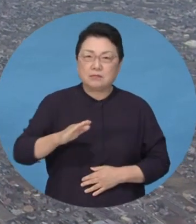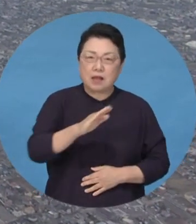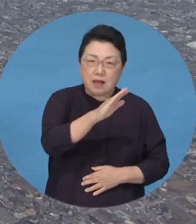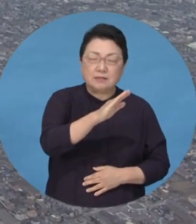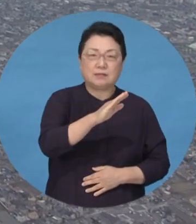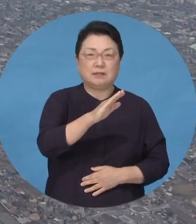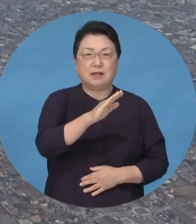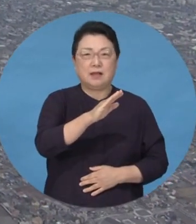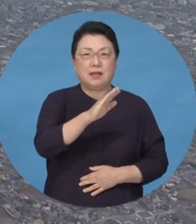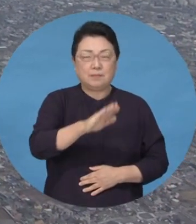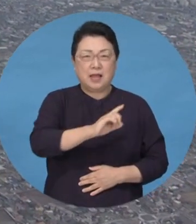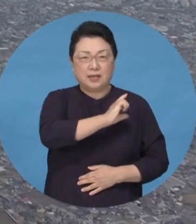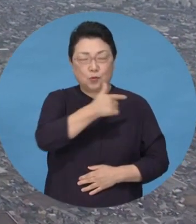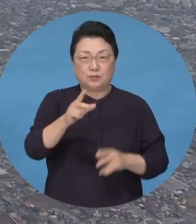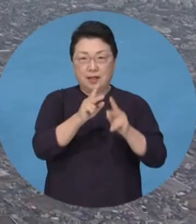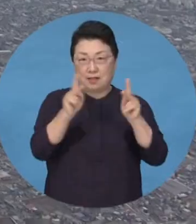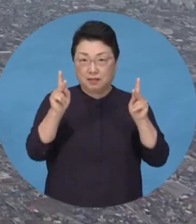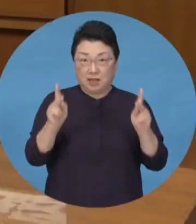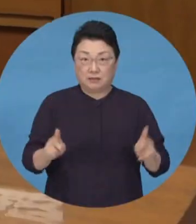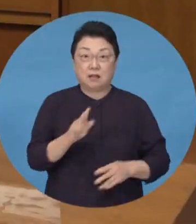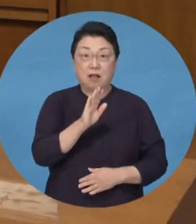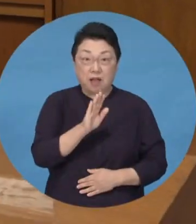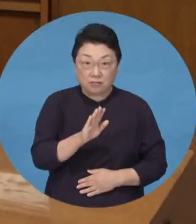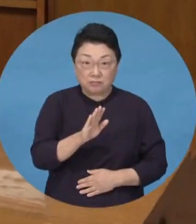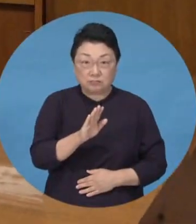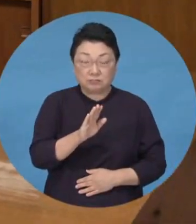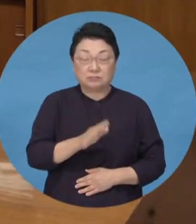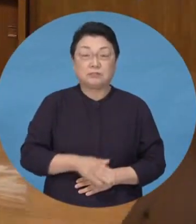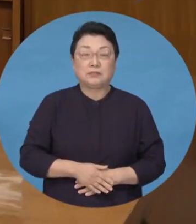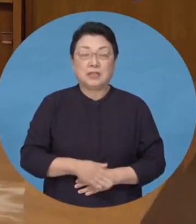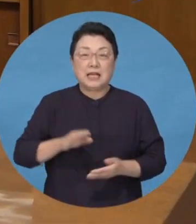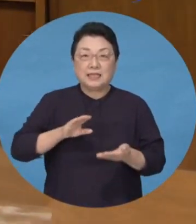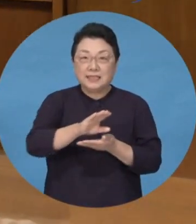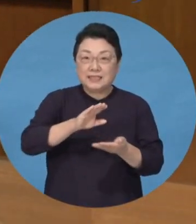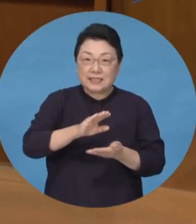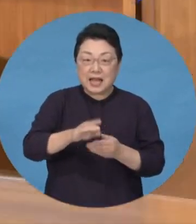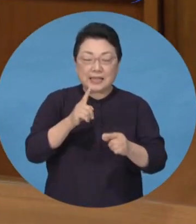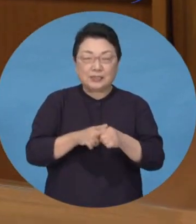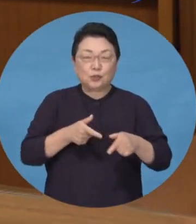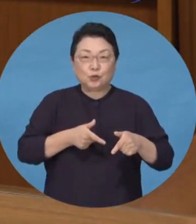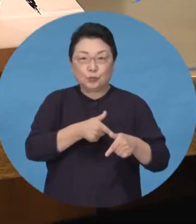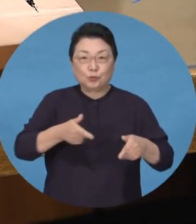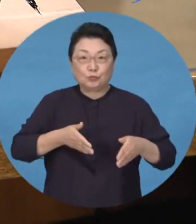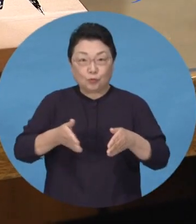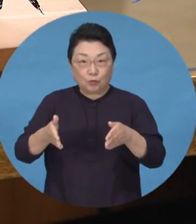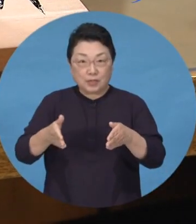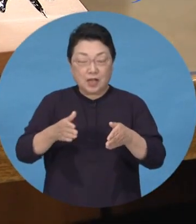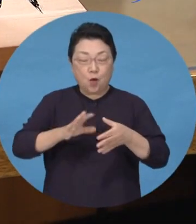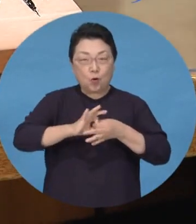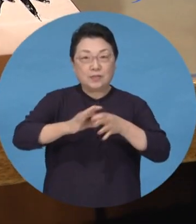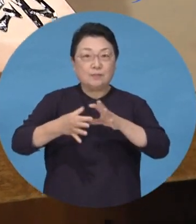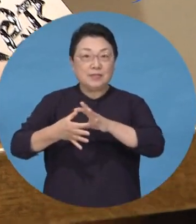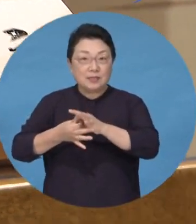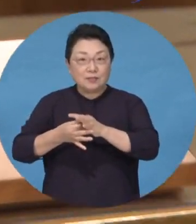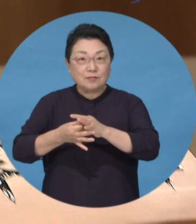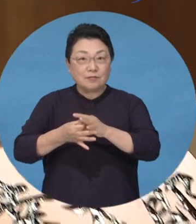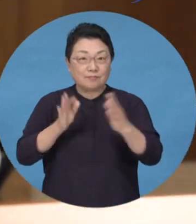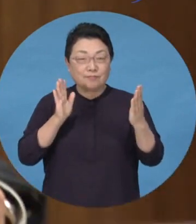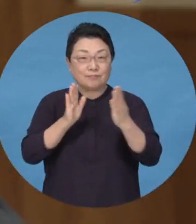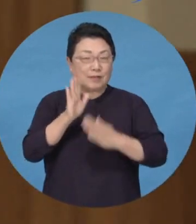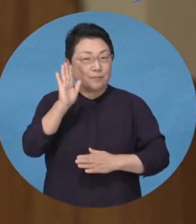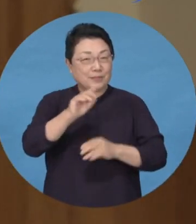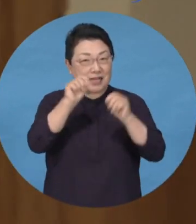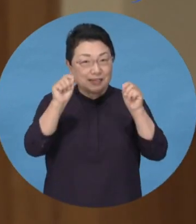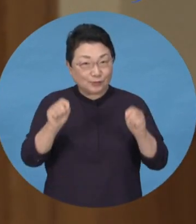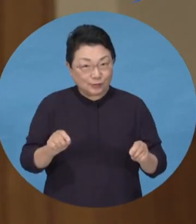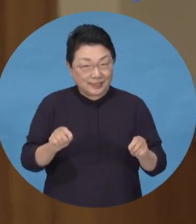たいま直面する課題さらにリニアや厨房 dart東京オリンピックを控えるこれからの未来に